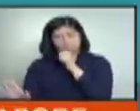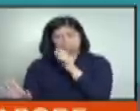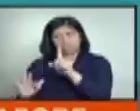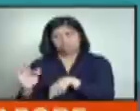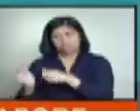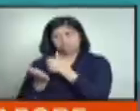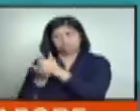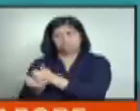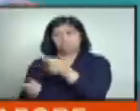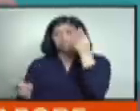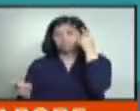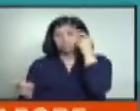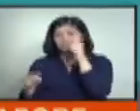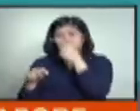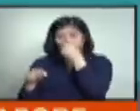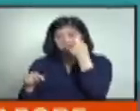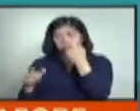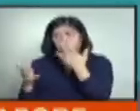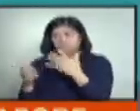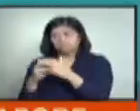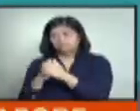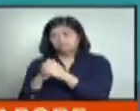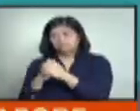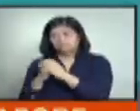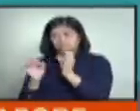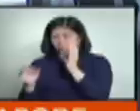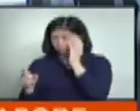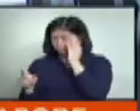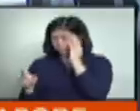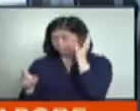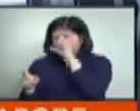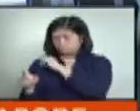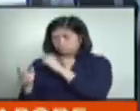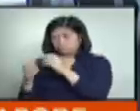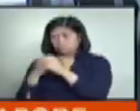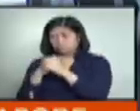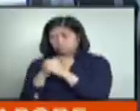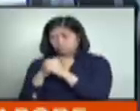tutulungan sir. Kasi ang akala mo, porque ang alam mo ang hula ko rito,